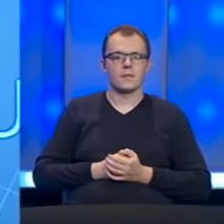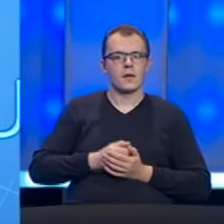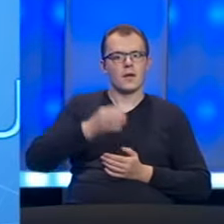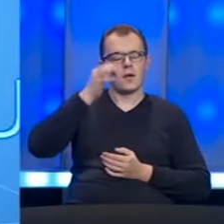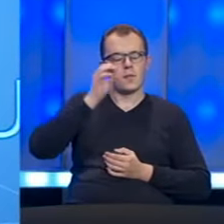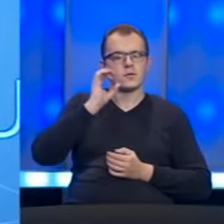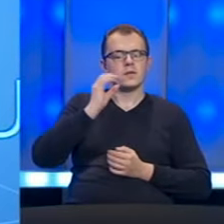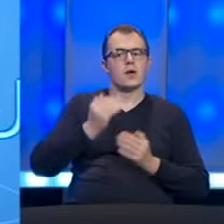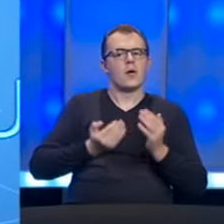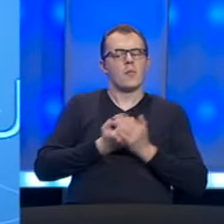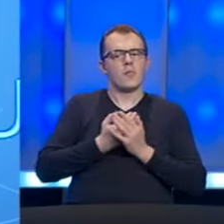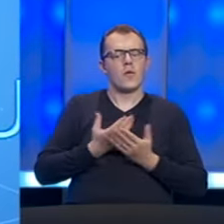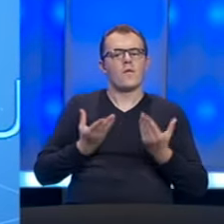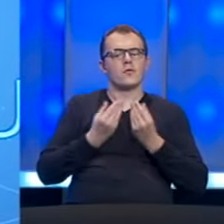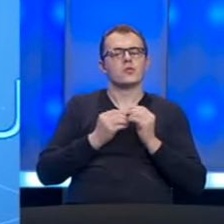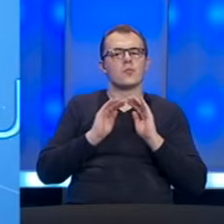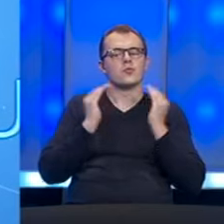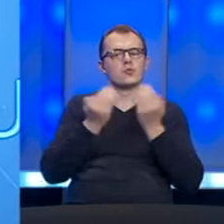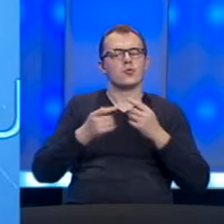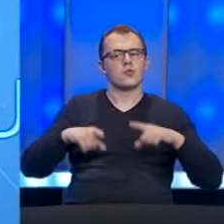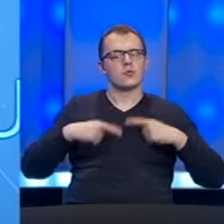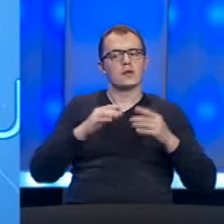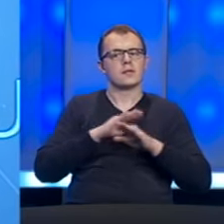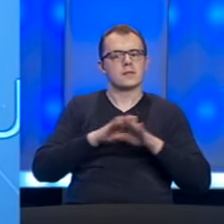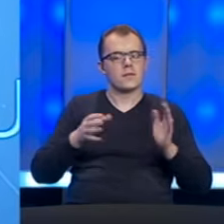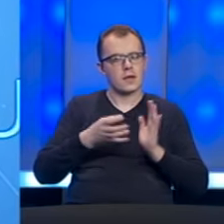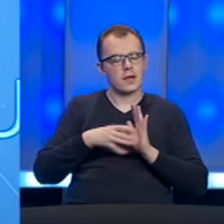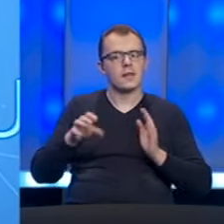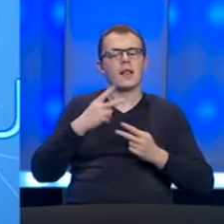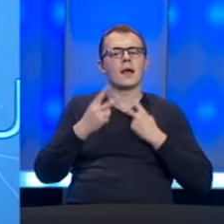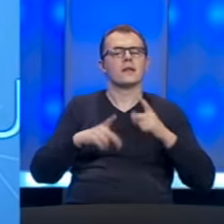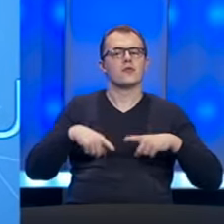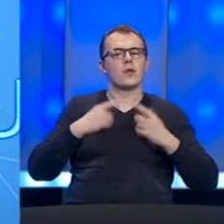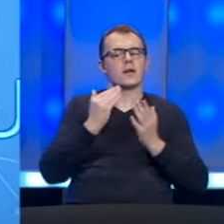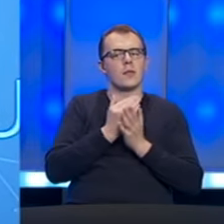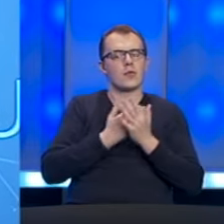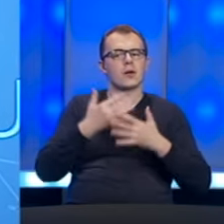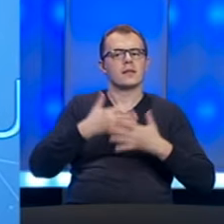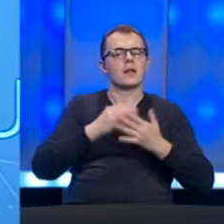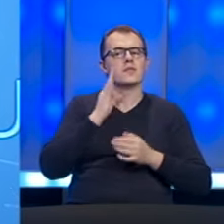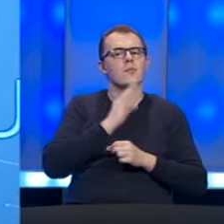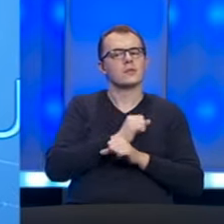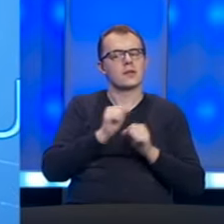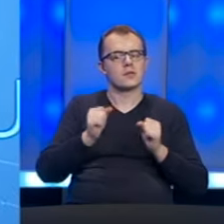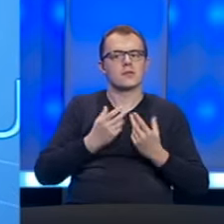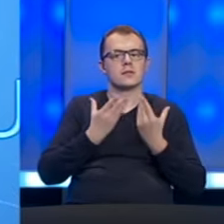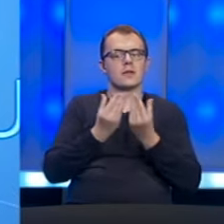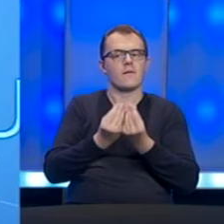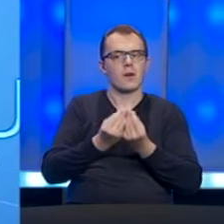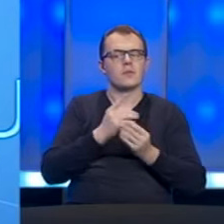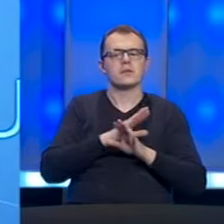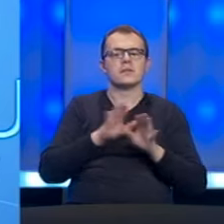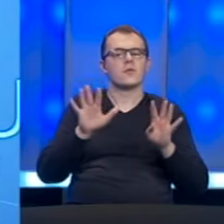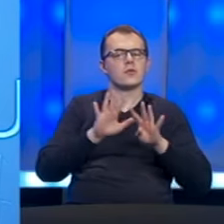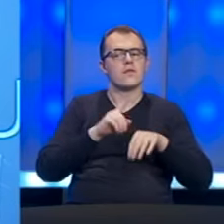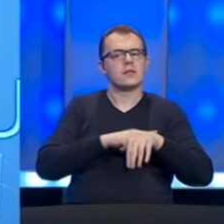Poštovani gledaoci, ponovo smo u studiju Jutra za sve i dalje pratite jutarnji program Televizije Bosne i Hercegovine. Sa vama smo sve do